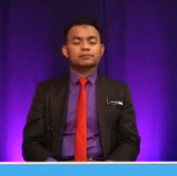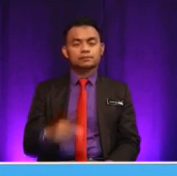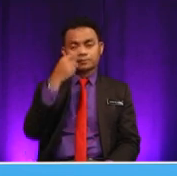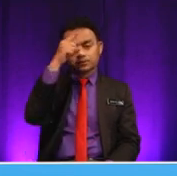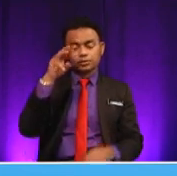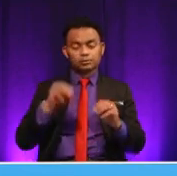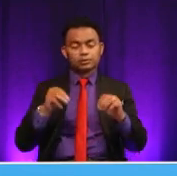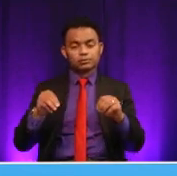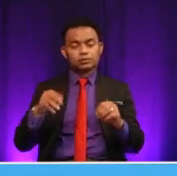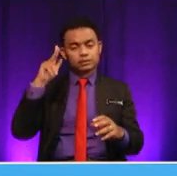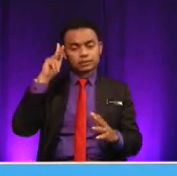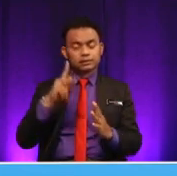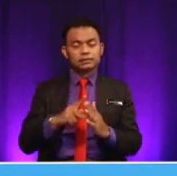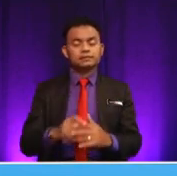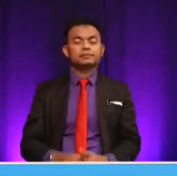jawab